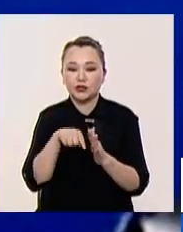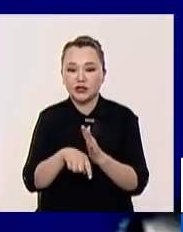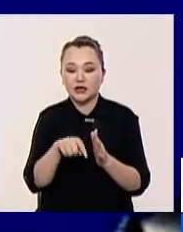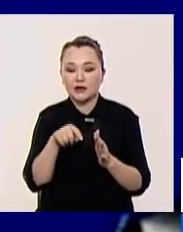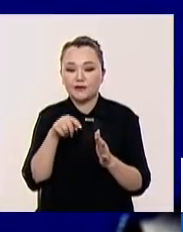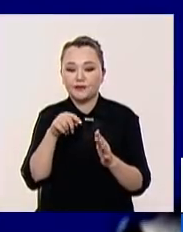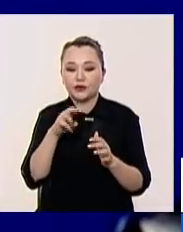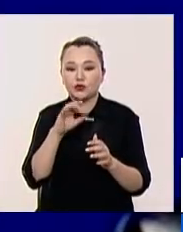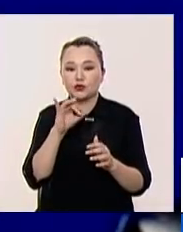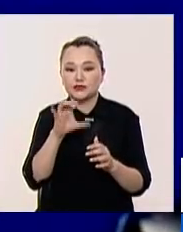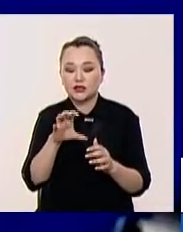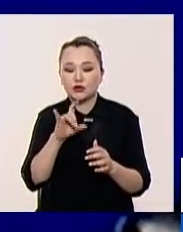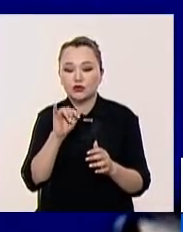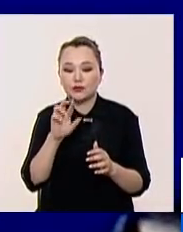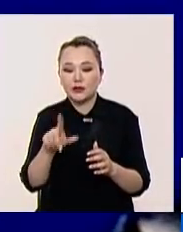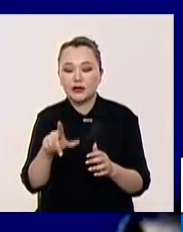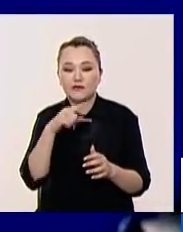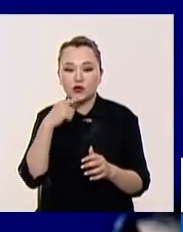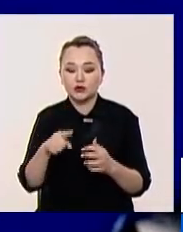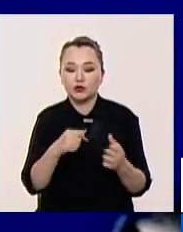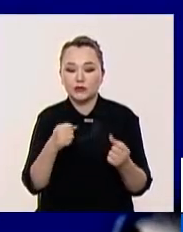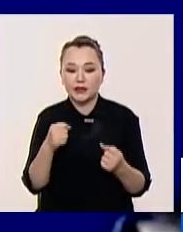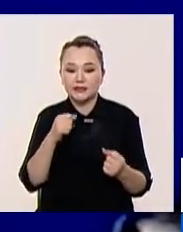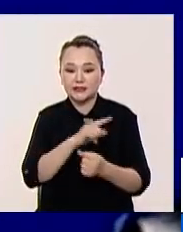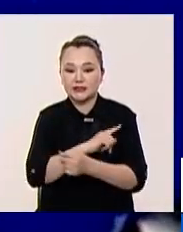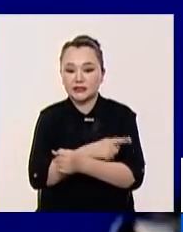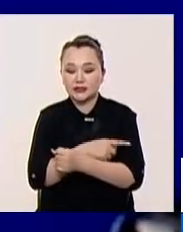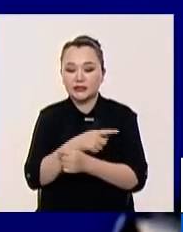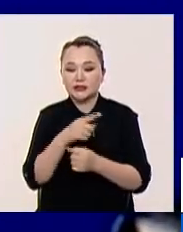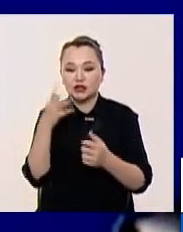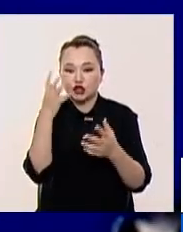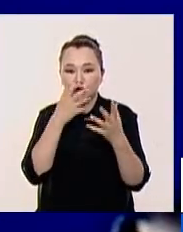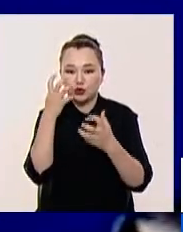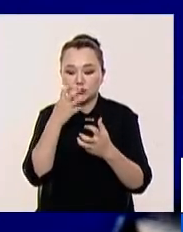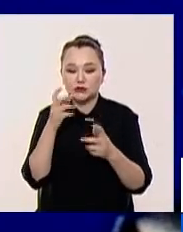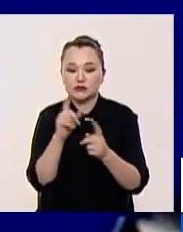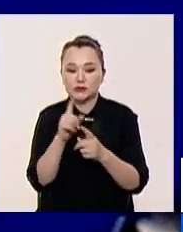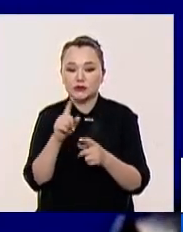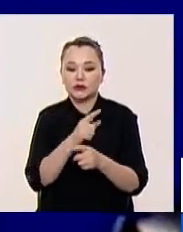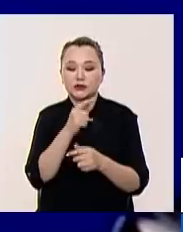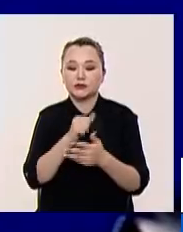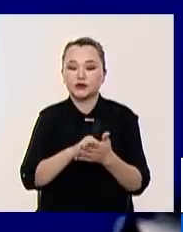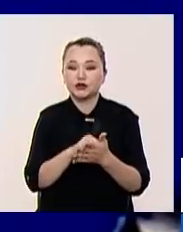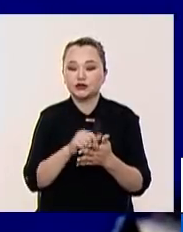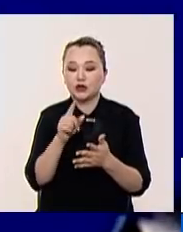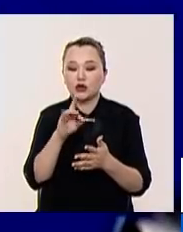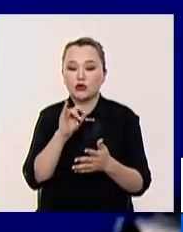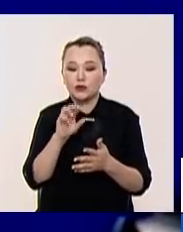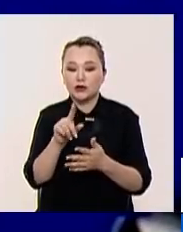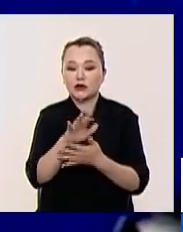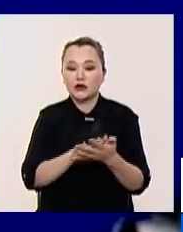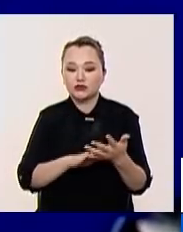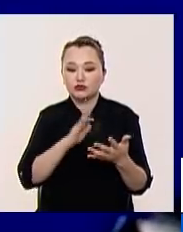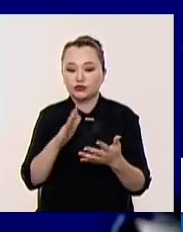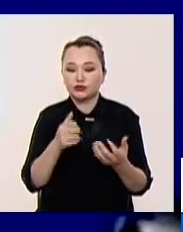по внутреннему курсу рубль в России укрепляется достаточно сильно и достаточно серьезно. Есть основания считать, что рубль будет укрепляться и дальше